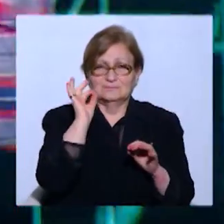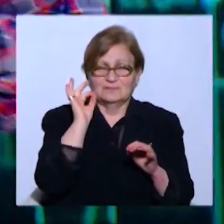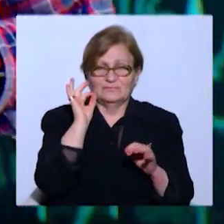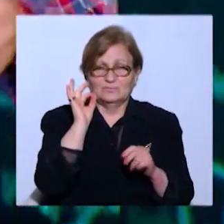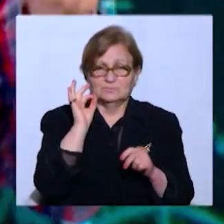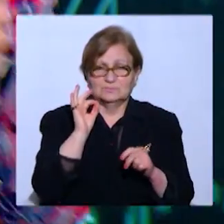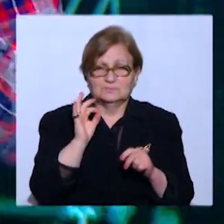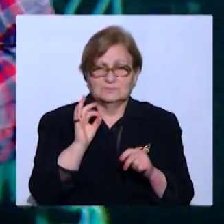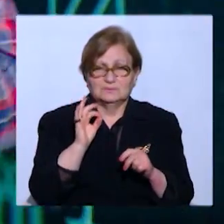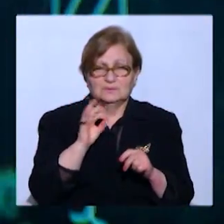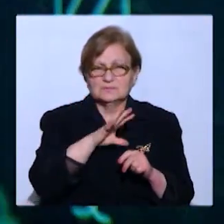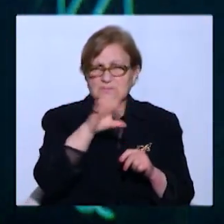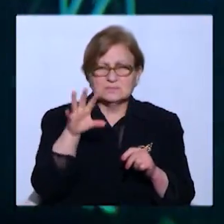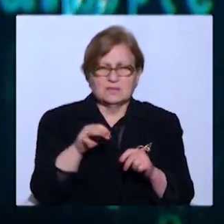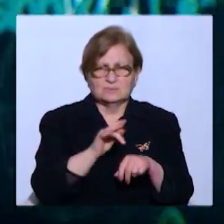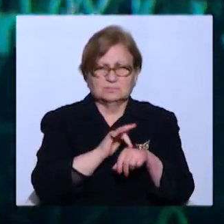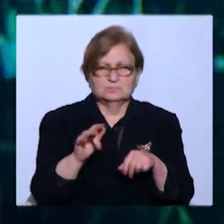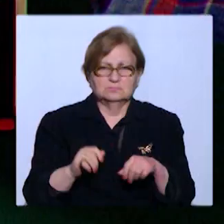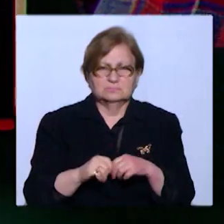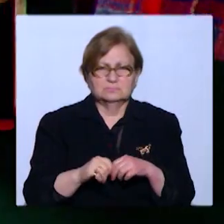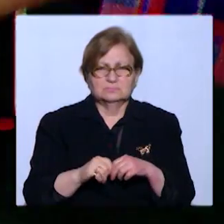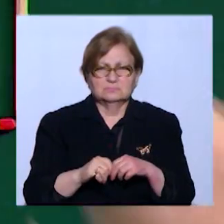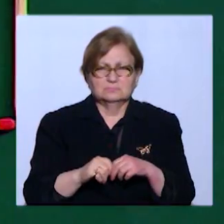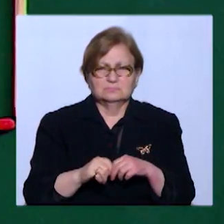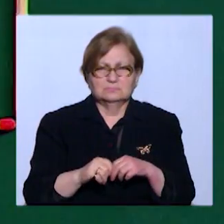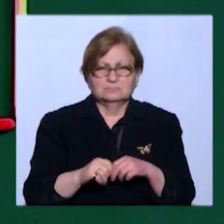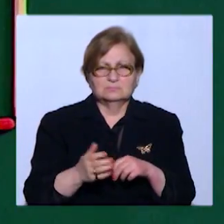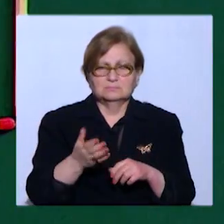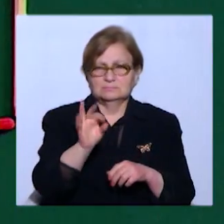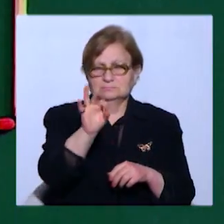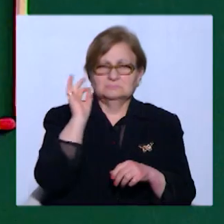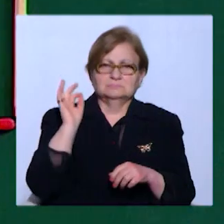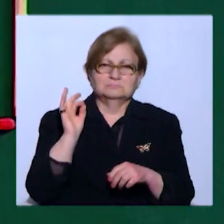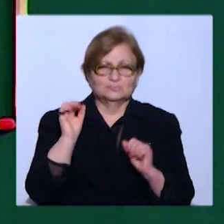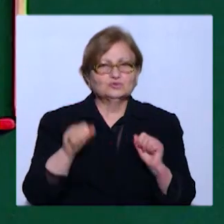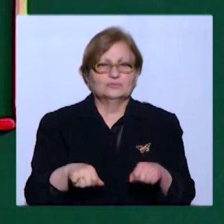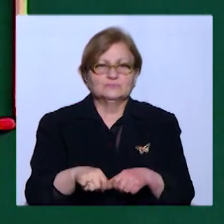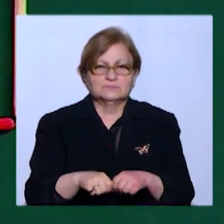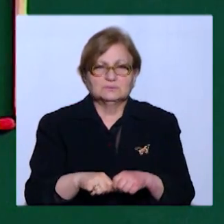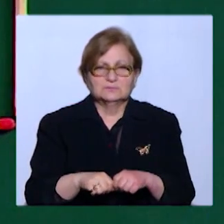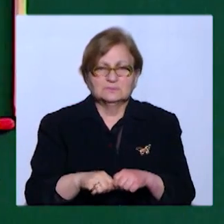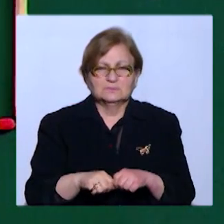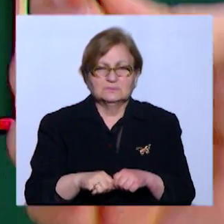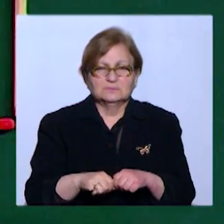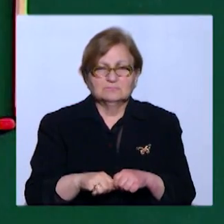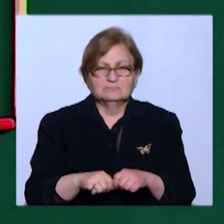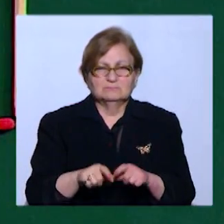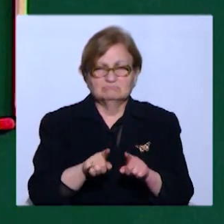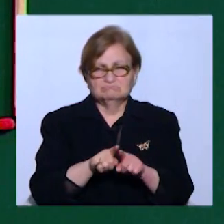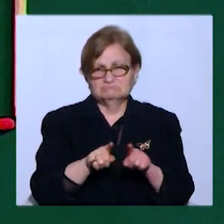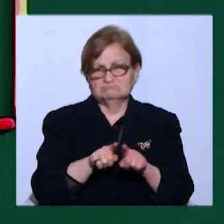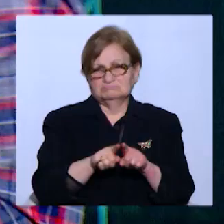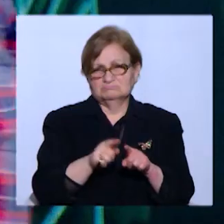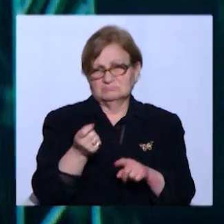ავიღოთ. საერთოდ ავიღოთ. აი მაგალითად ეს ღერი რო ავიღოთ, შეგვიძლია. მაინც ცოტა